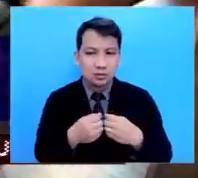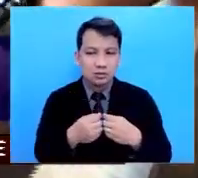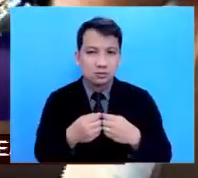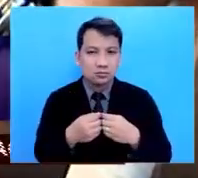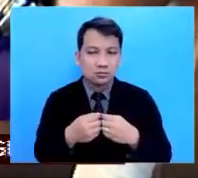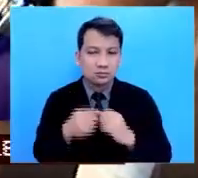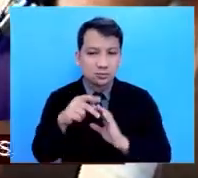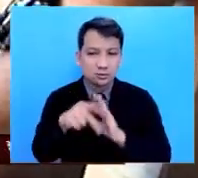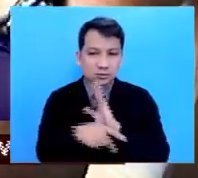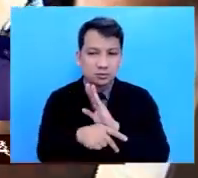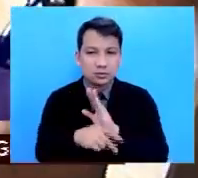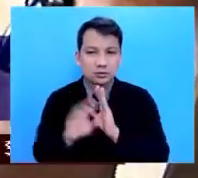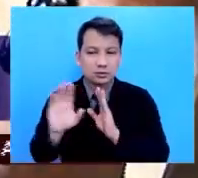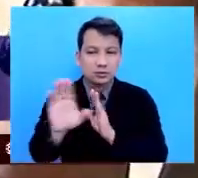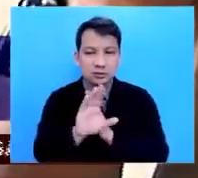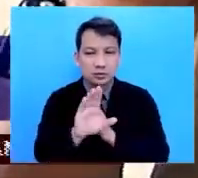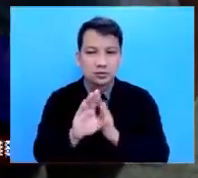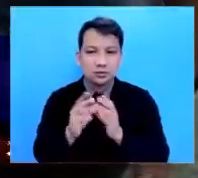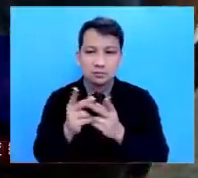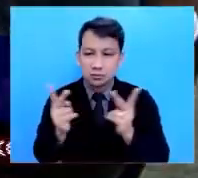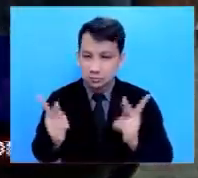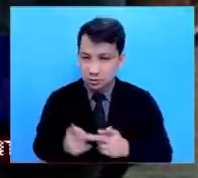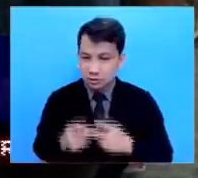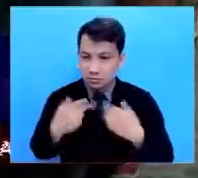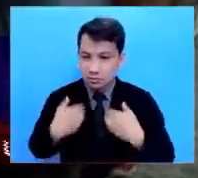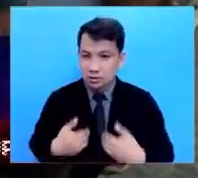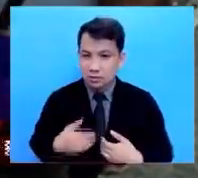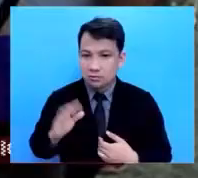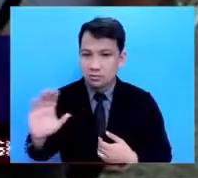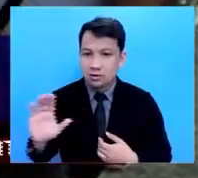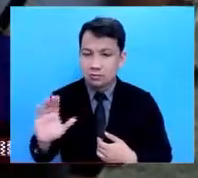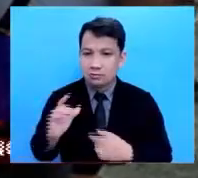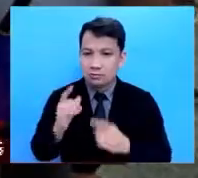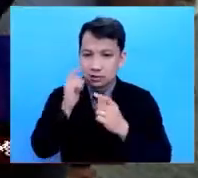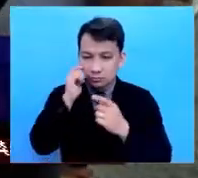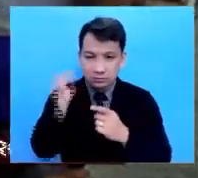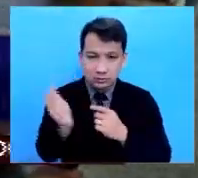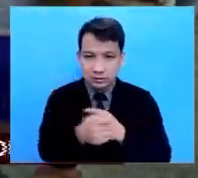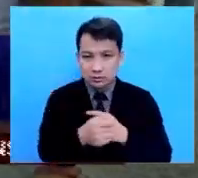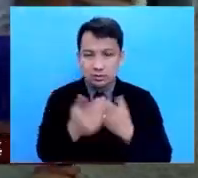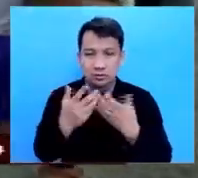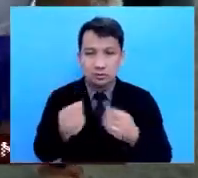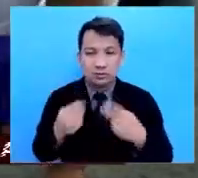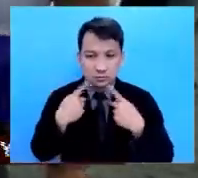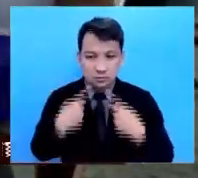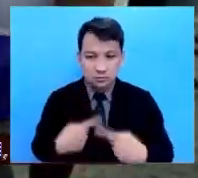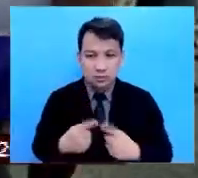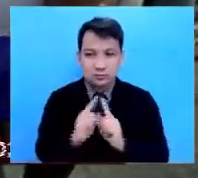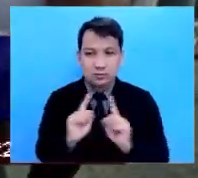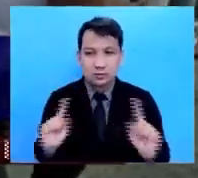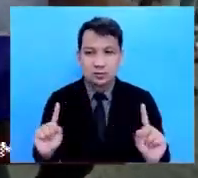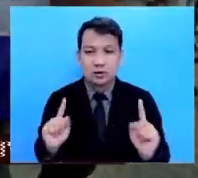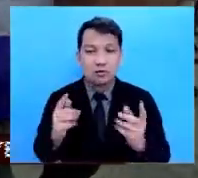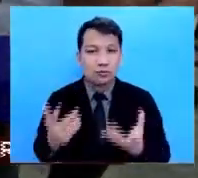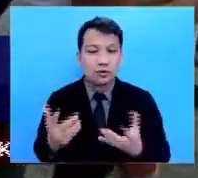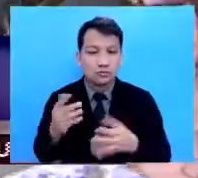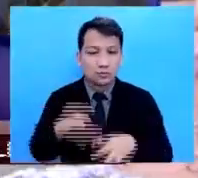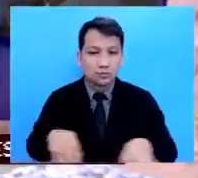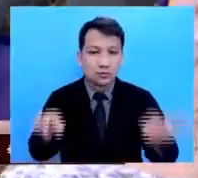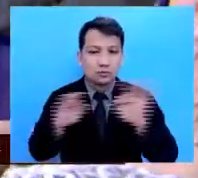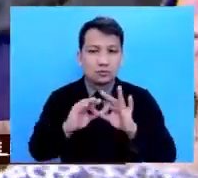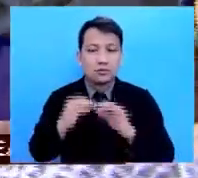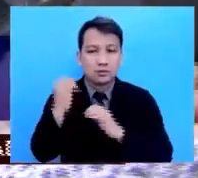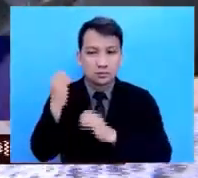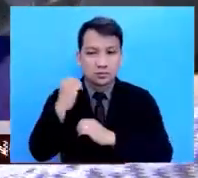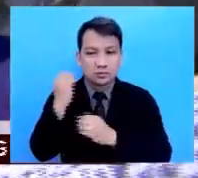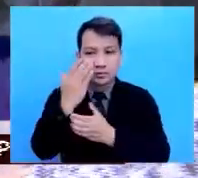sa mismo mga polling precincts, gaya ng pagtanggal ng face mask at kawalan ng physical distancing. Sa kabila nito, umaasa si